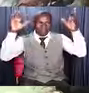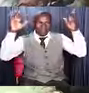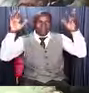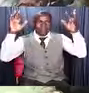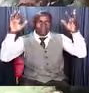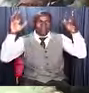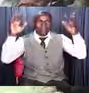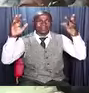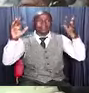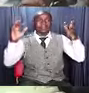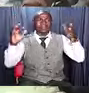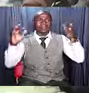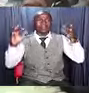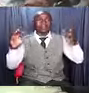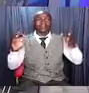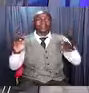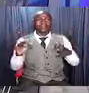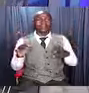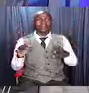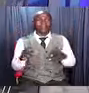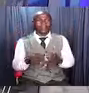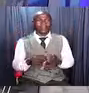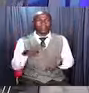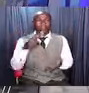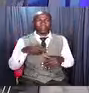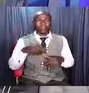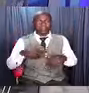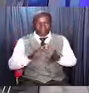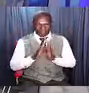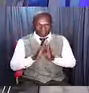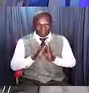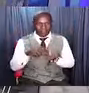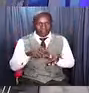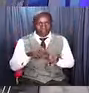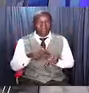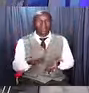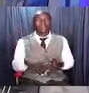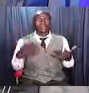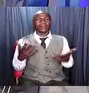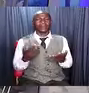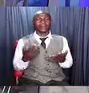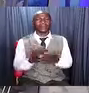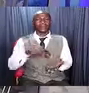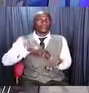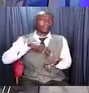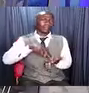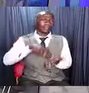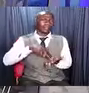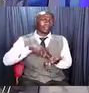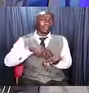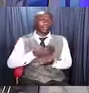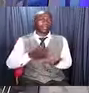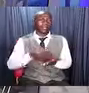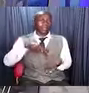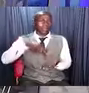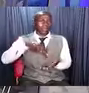saved. And everyone else. I ask you to stand. Hallelujah. Hallelujah.